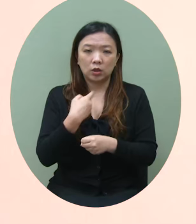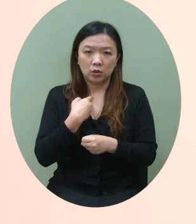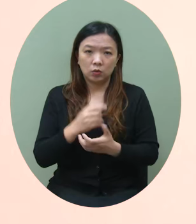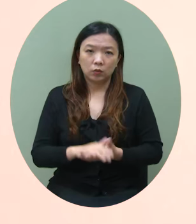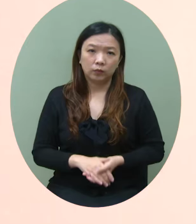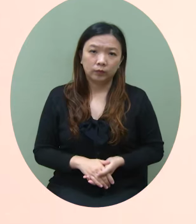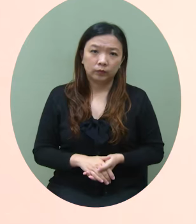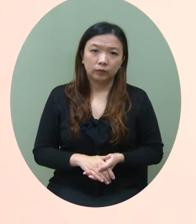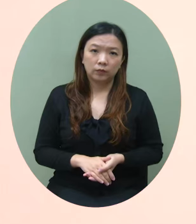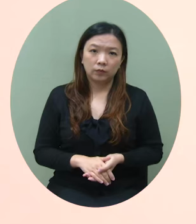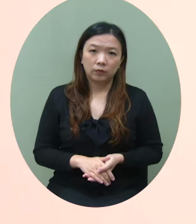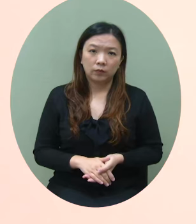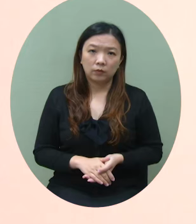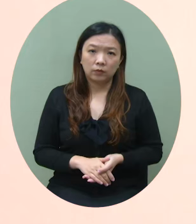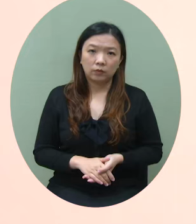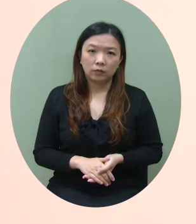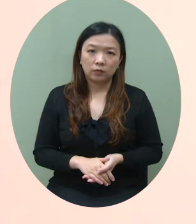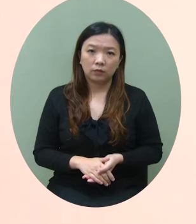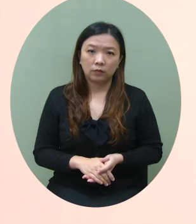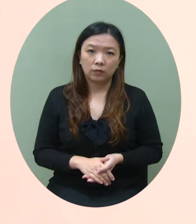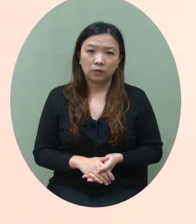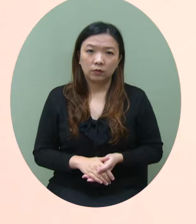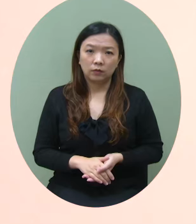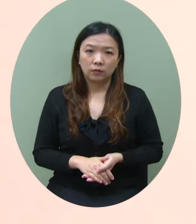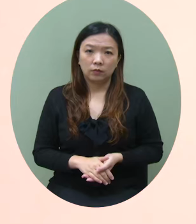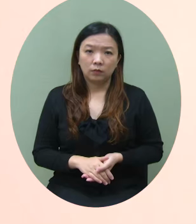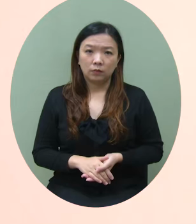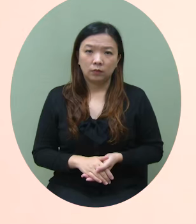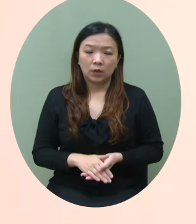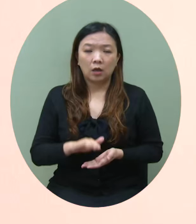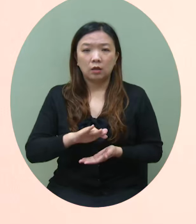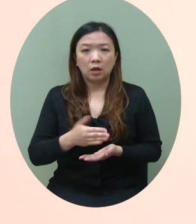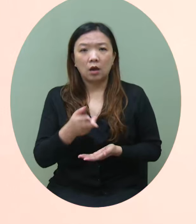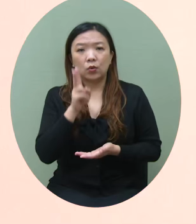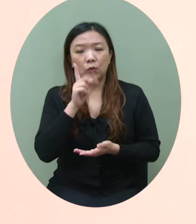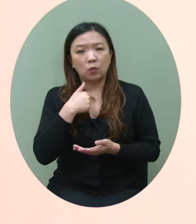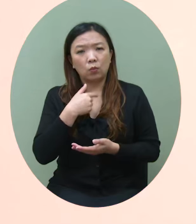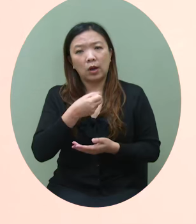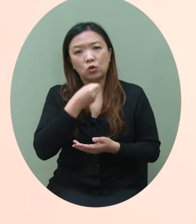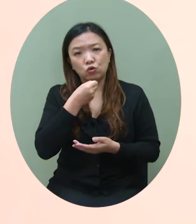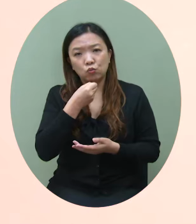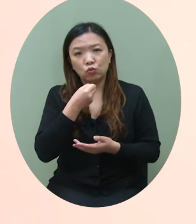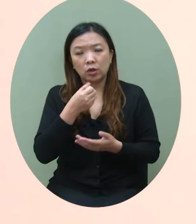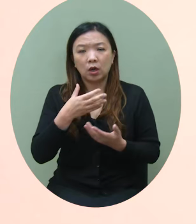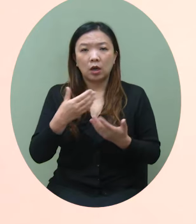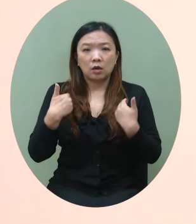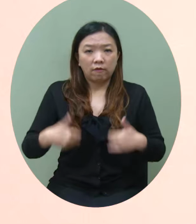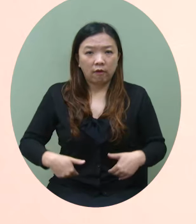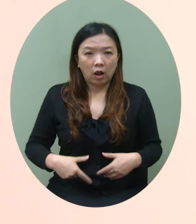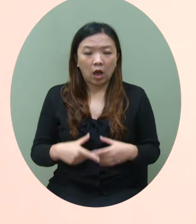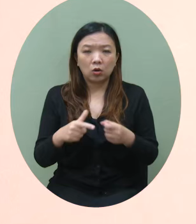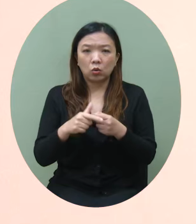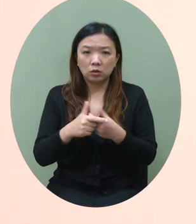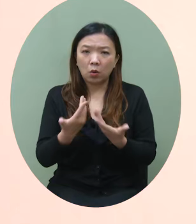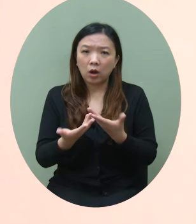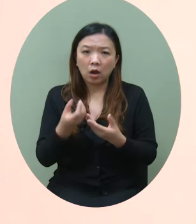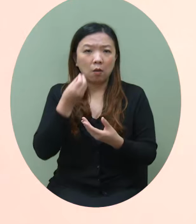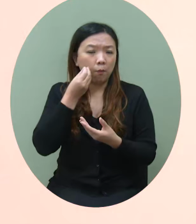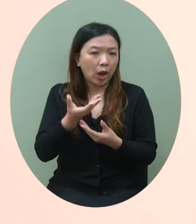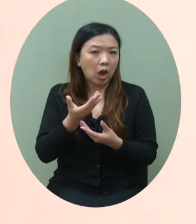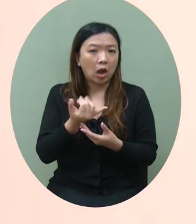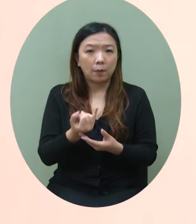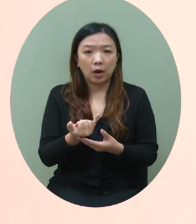所以情況就是這樣但是你說作為傳媒機構是不是可以有一些特別的對待一